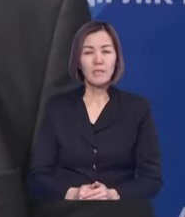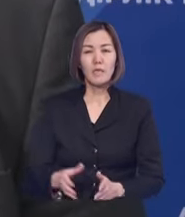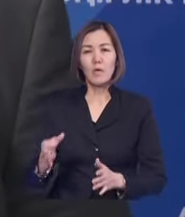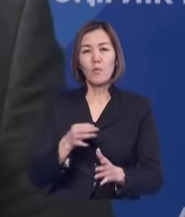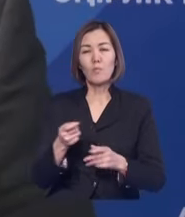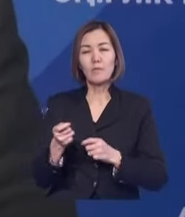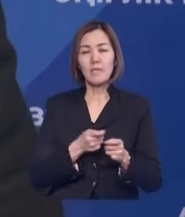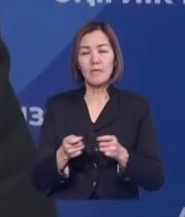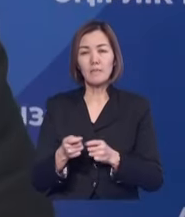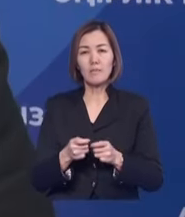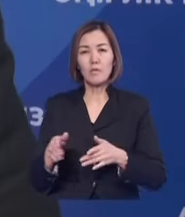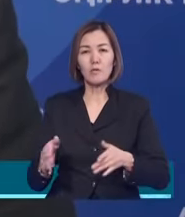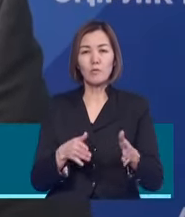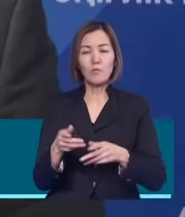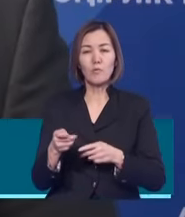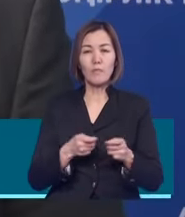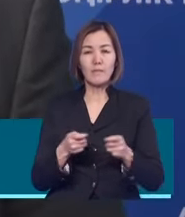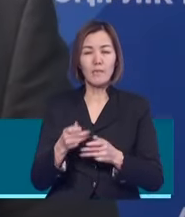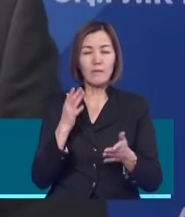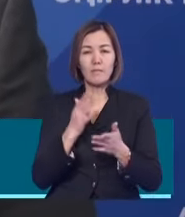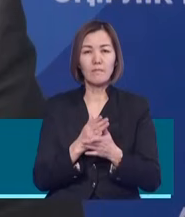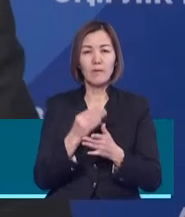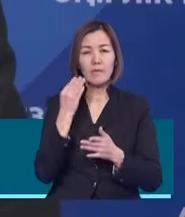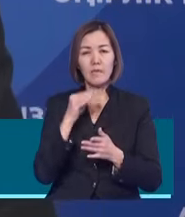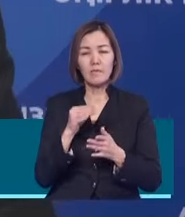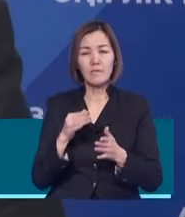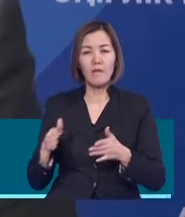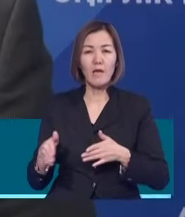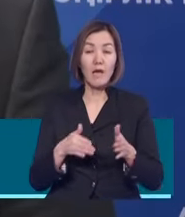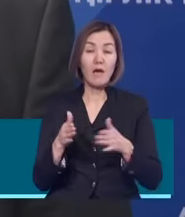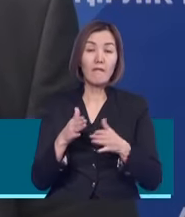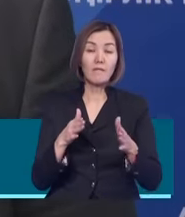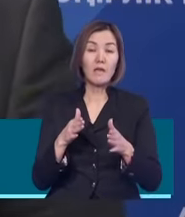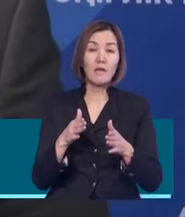Облысының әкімдігінде жол басқармасы бар. Солардың качество автодорог деген